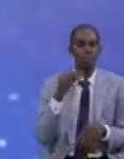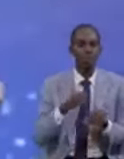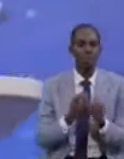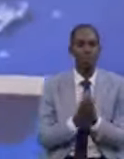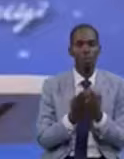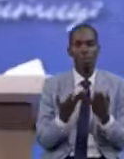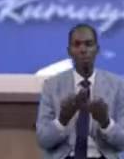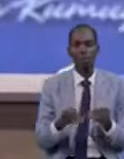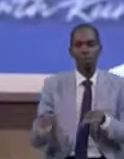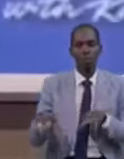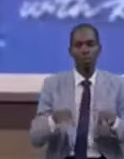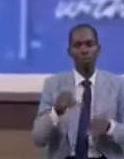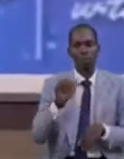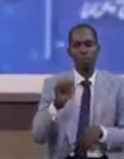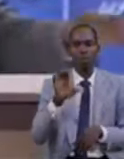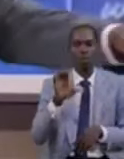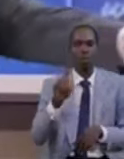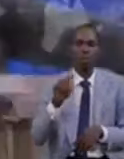créatures